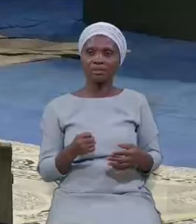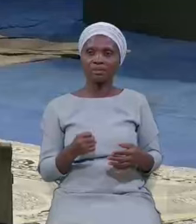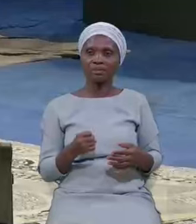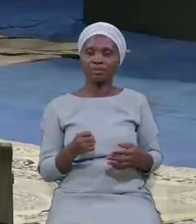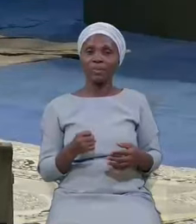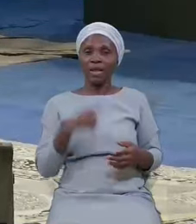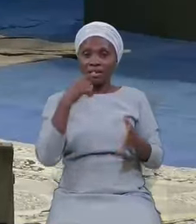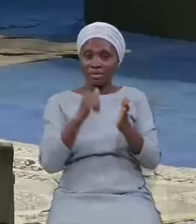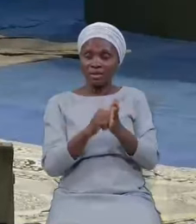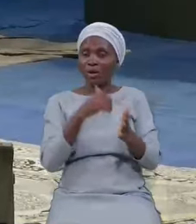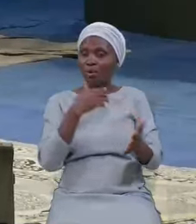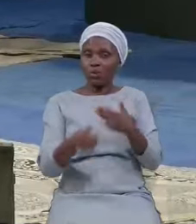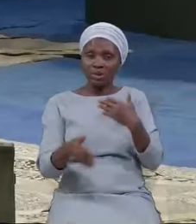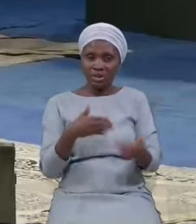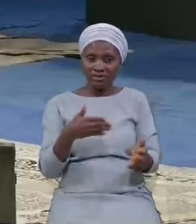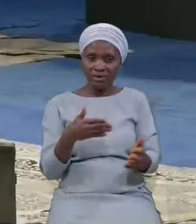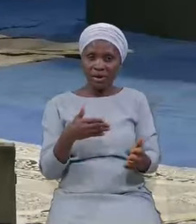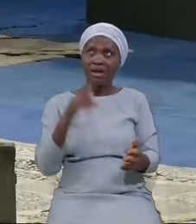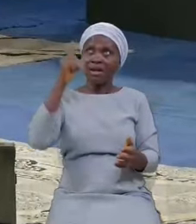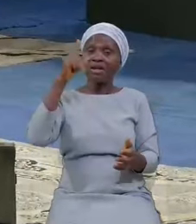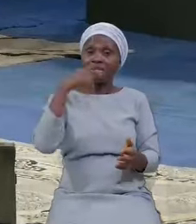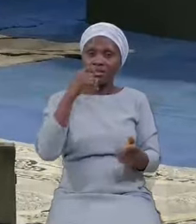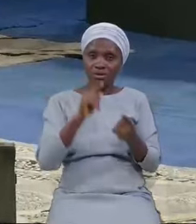vous dira, faites-le.